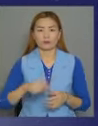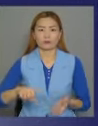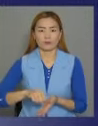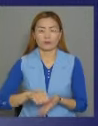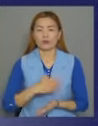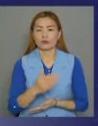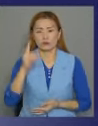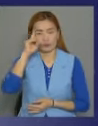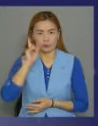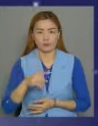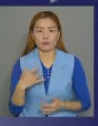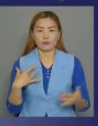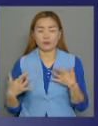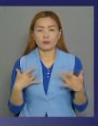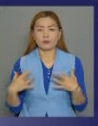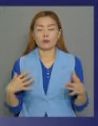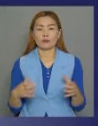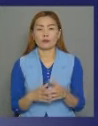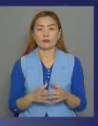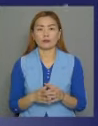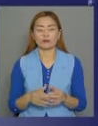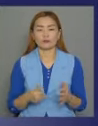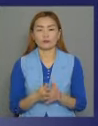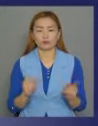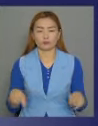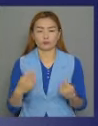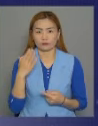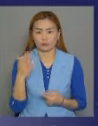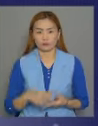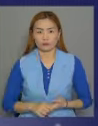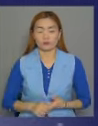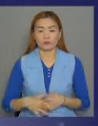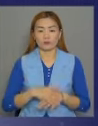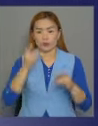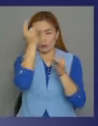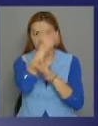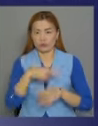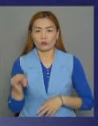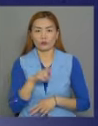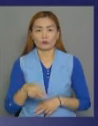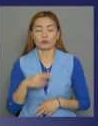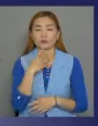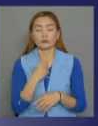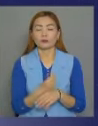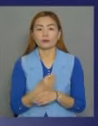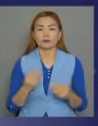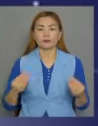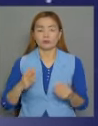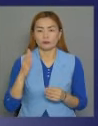өздеріңіз білесіздер. Осы театрдың аяғынан нық тұрып, осы елдің мәдениетінде руханиятында өзінің